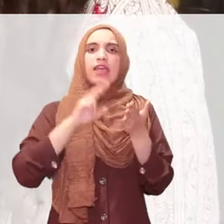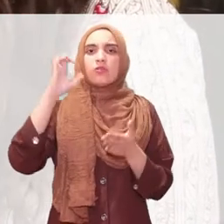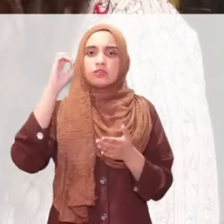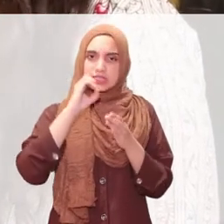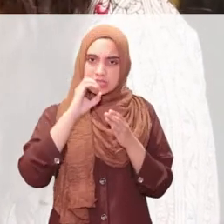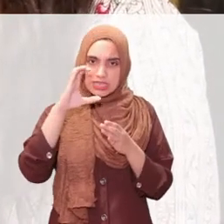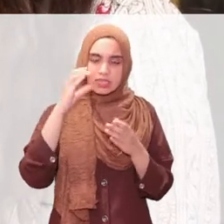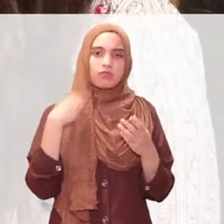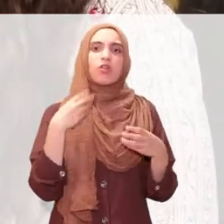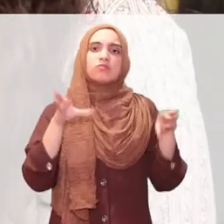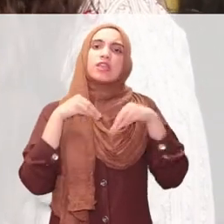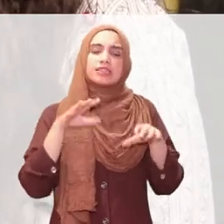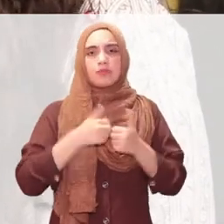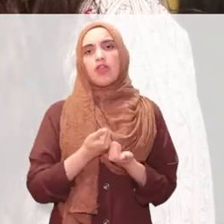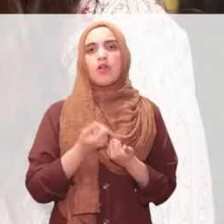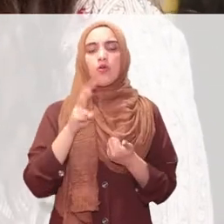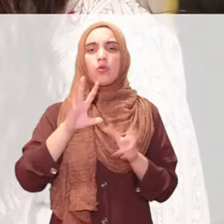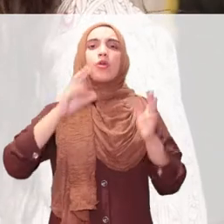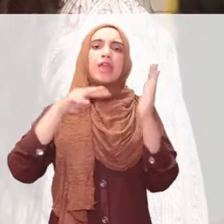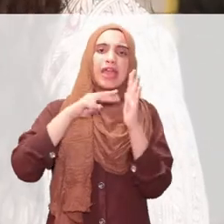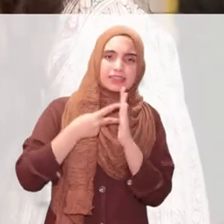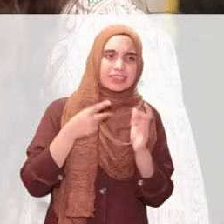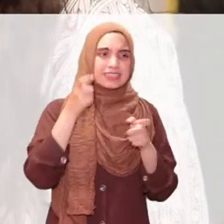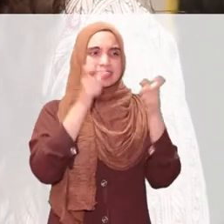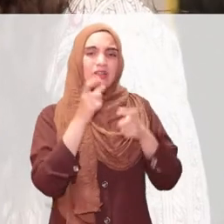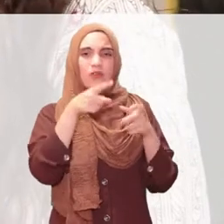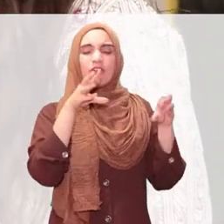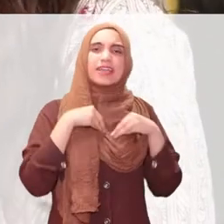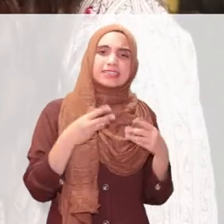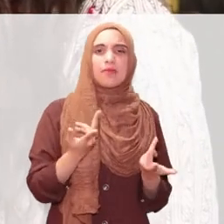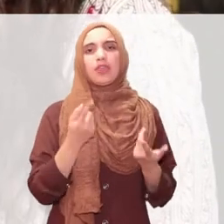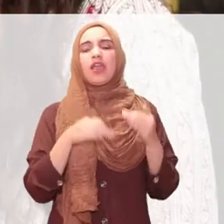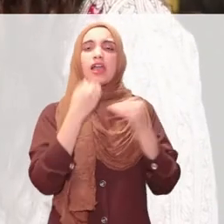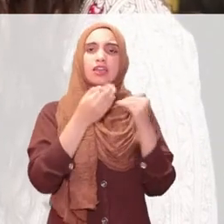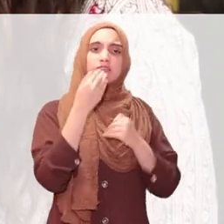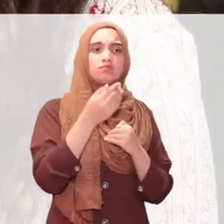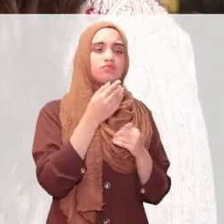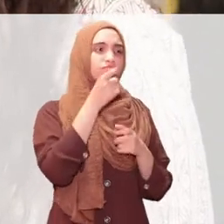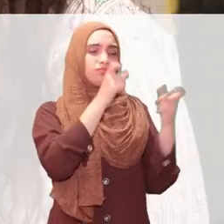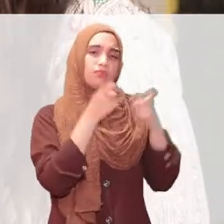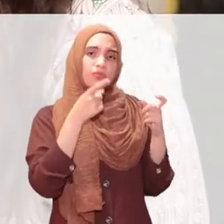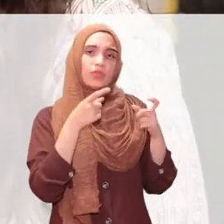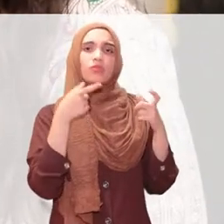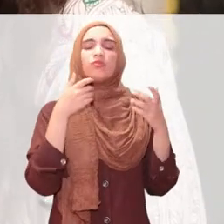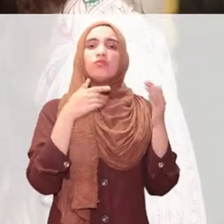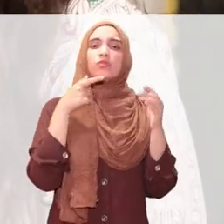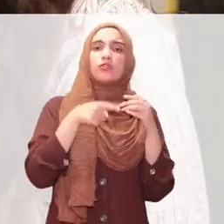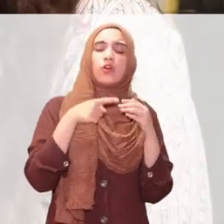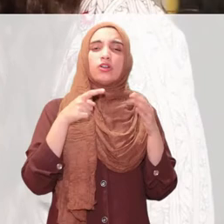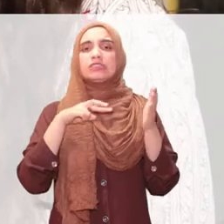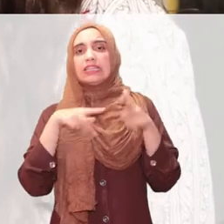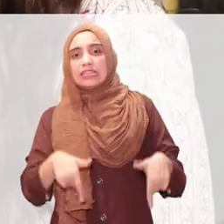क्वांटम समवन टो हेल्प आफ प्रोडक्शन डिफिकेट लाइटिंग इन थिस कंट्री आईएस difficult-1 यहां पे सिक्सटी फाइव परसेंट